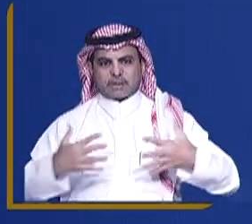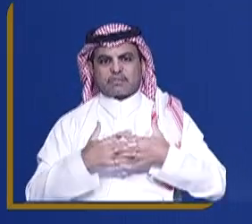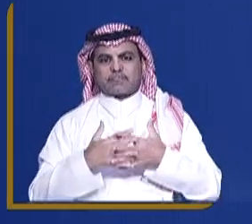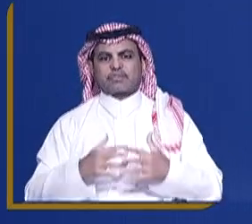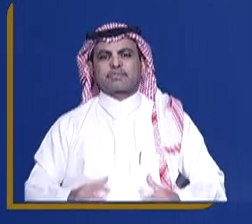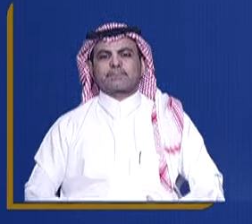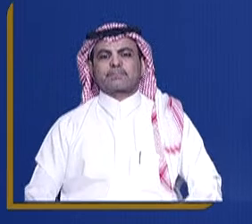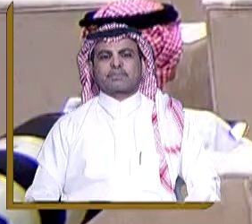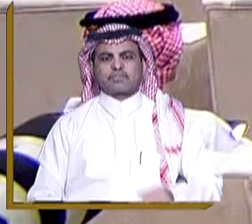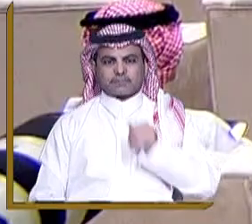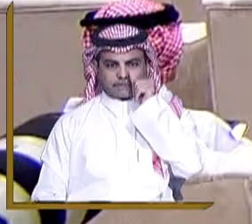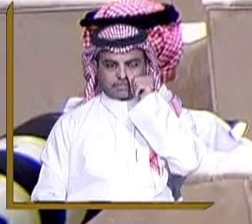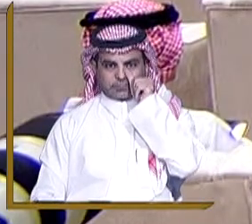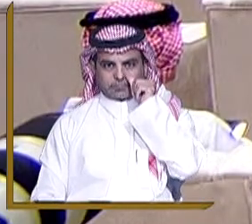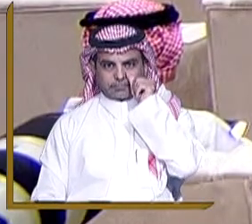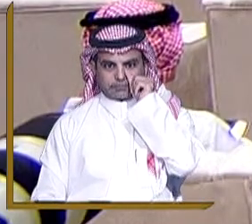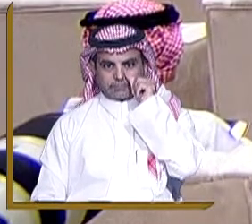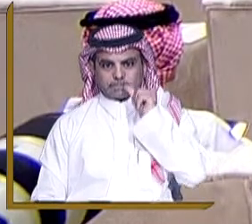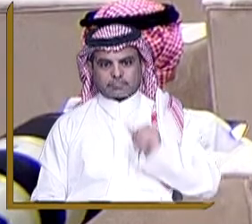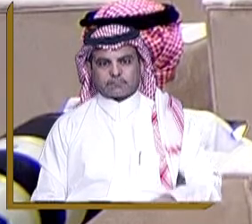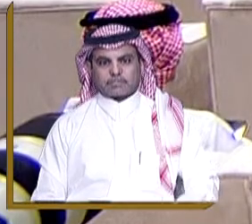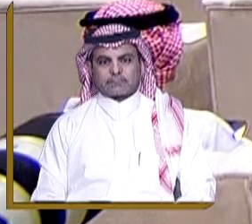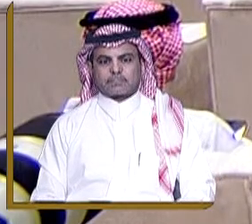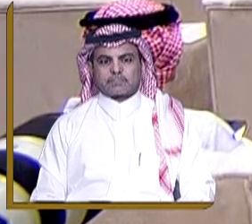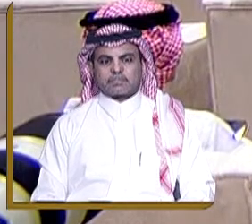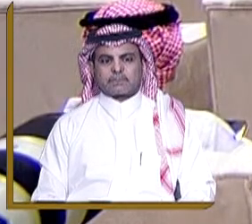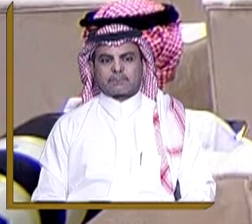التعليم. تفضل يا سلام.